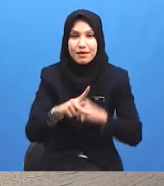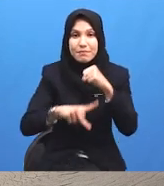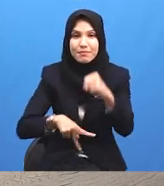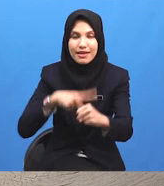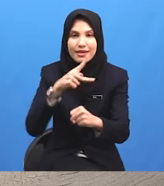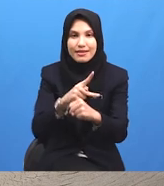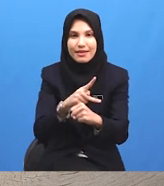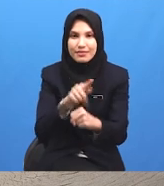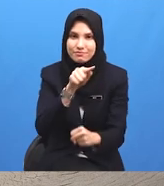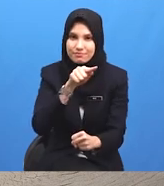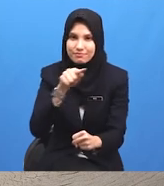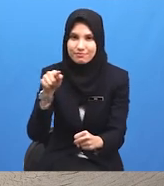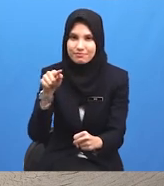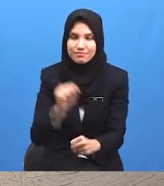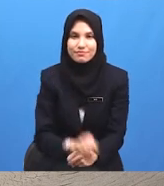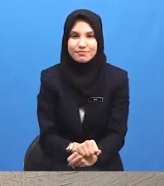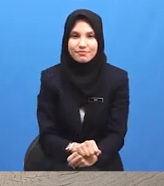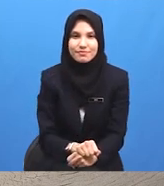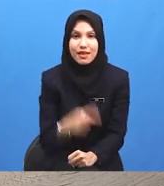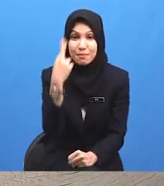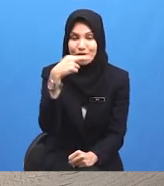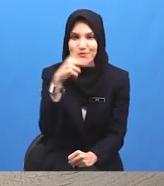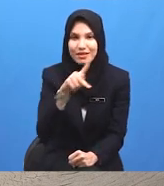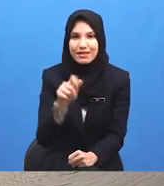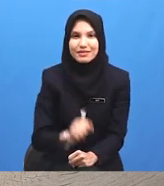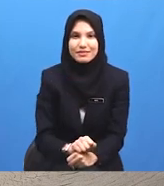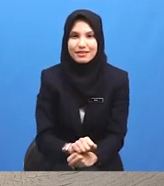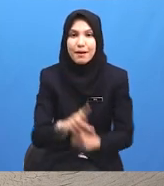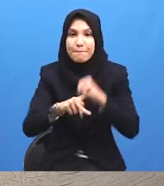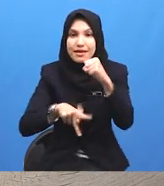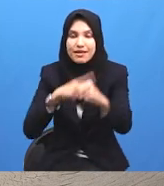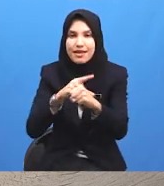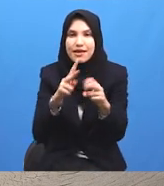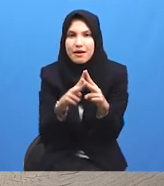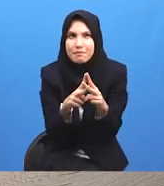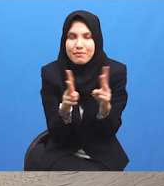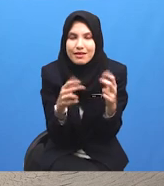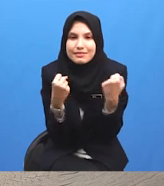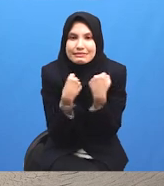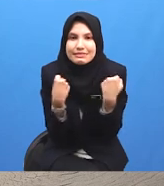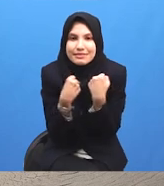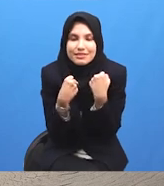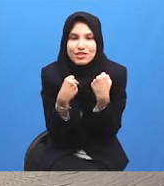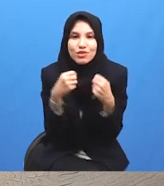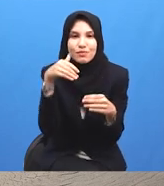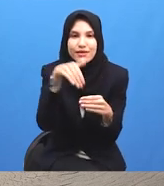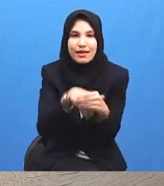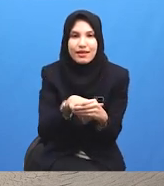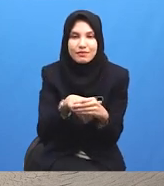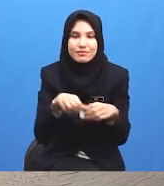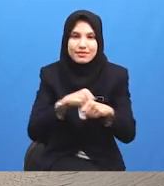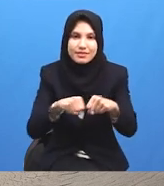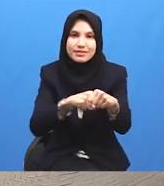Planet tempat kosong merupakan planet yang paling sejuk dalam sistem suria.